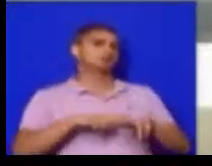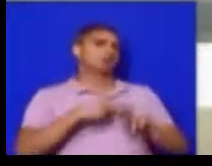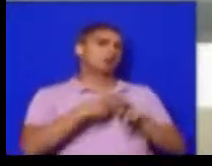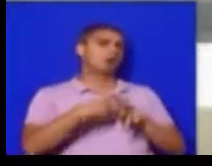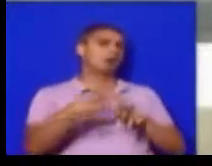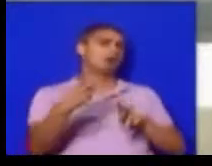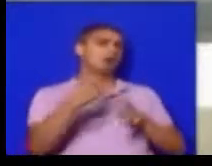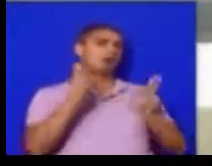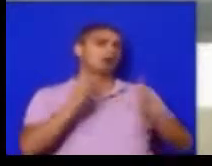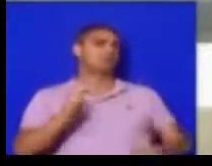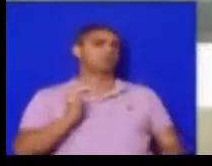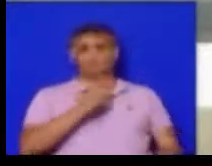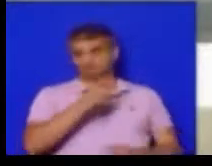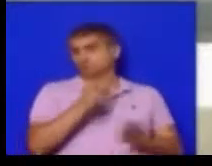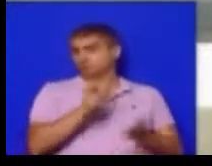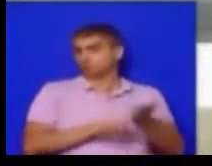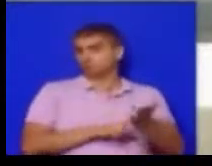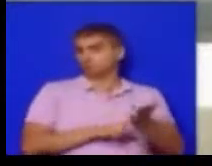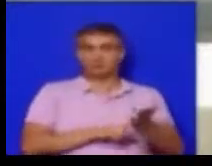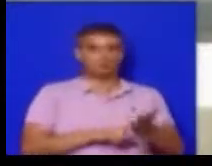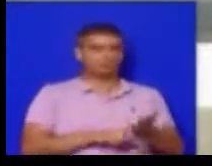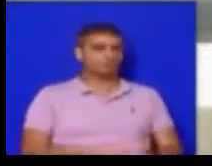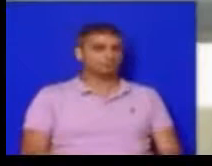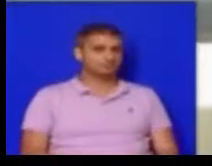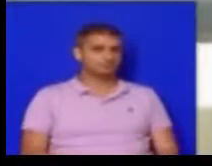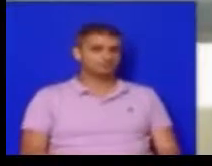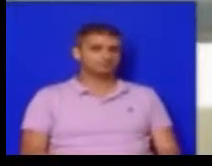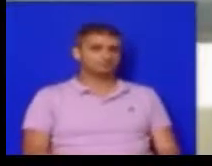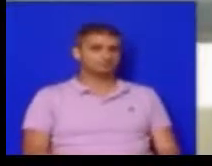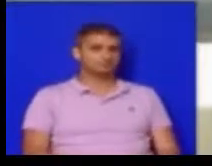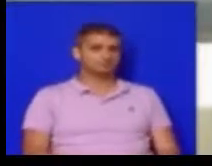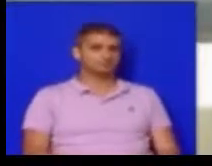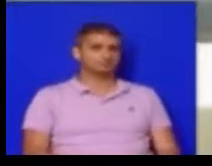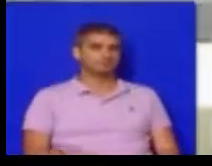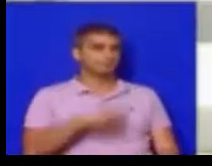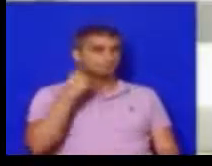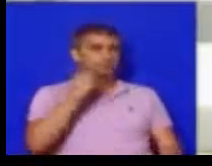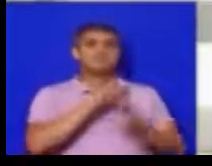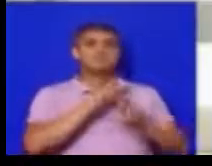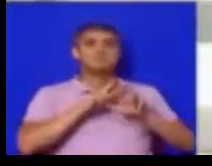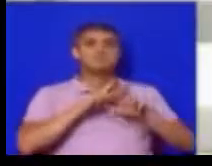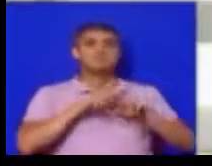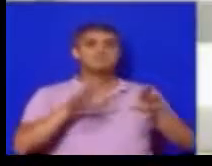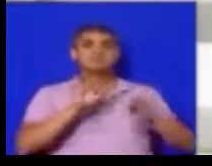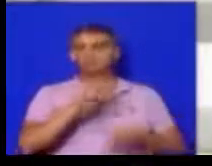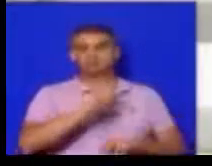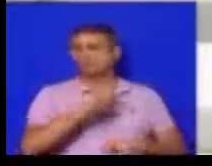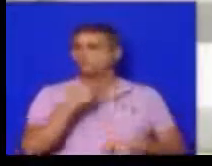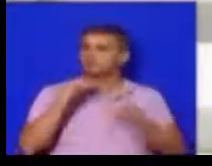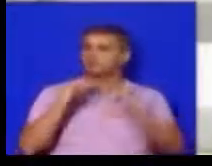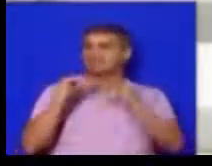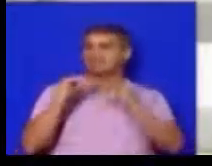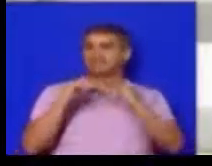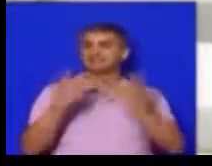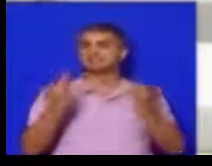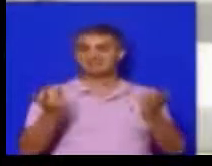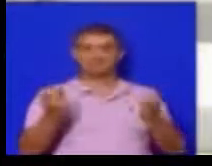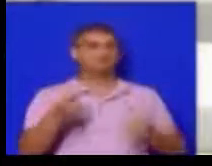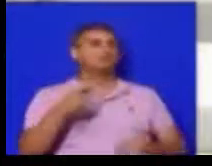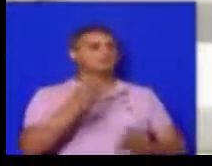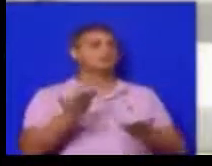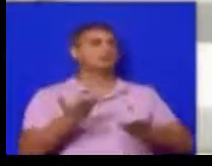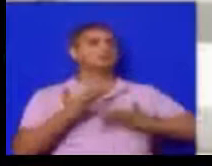וכרגע היא מוצדקת. אני חושב שזה, הגדרה של מצב מצוין זה לא הגדרה טובה. באופן יחסי, כן. זה okay. ייתן